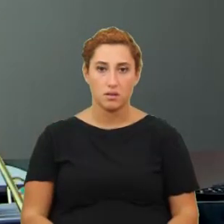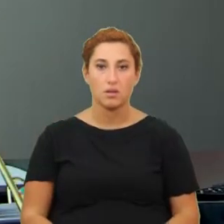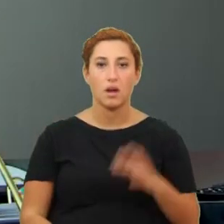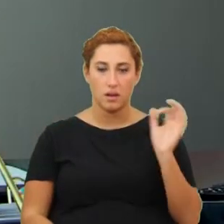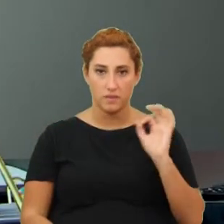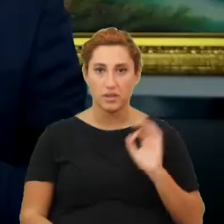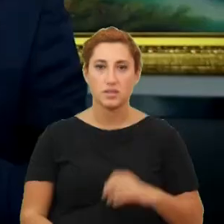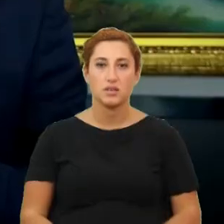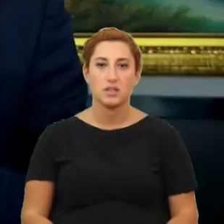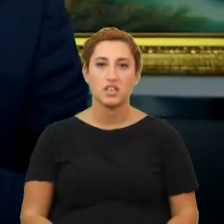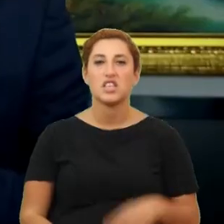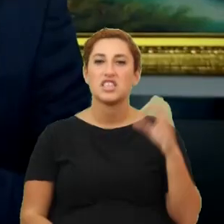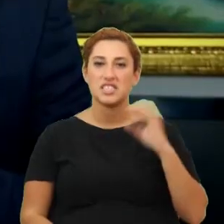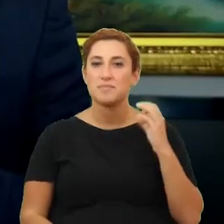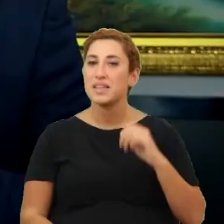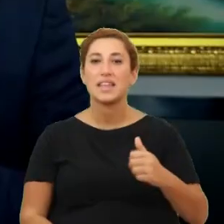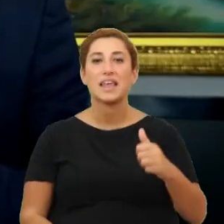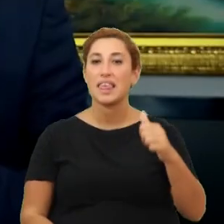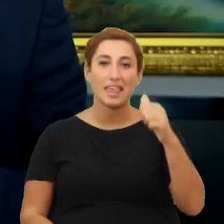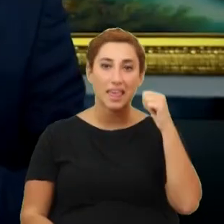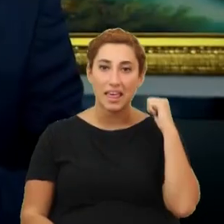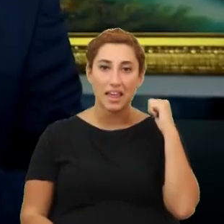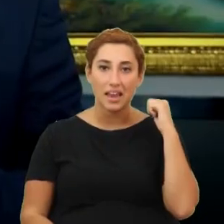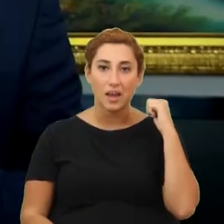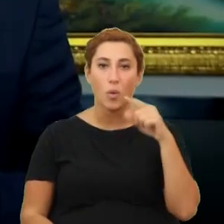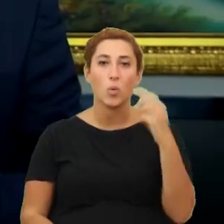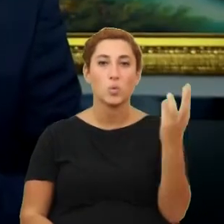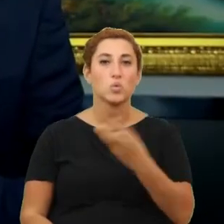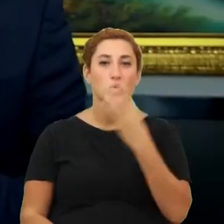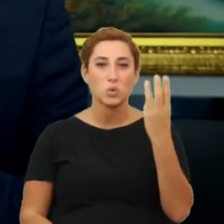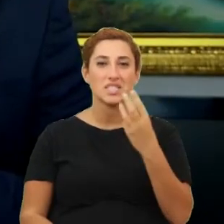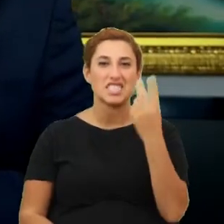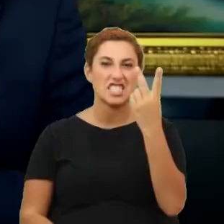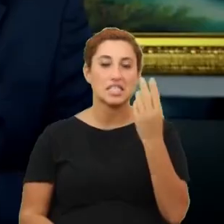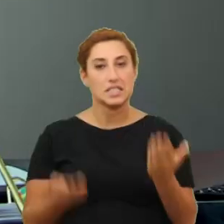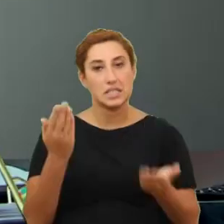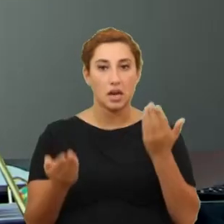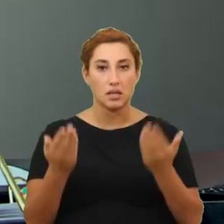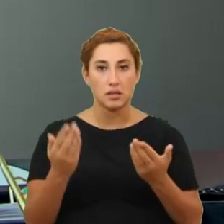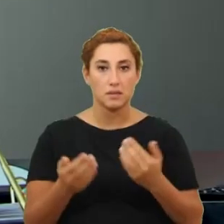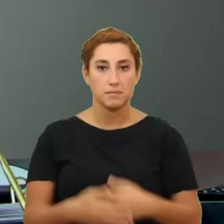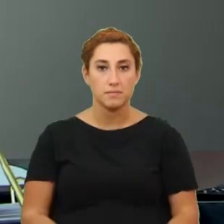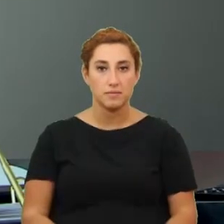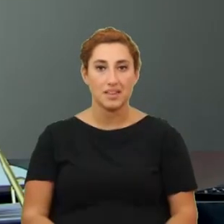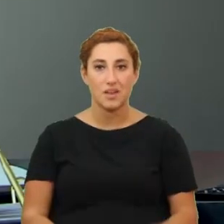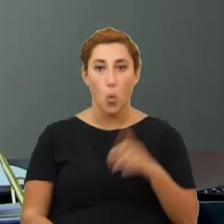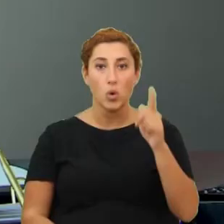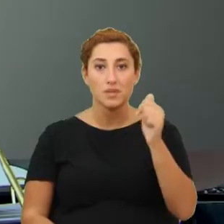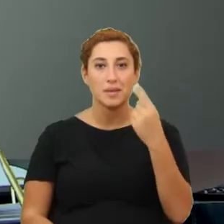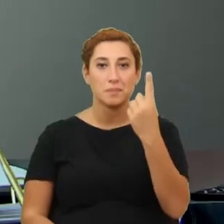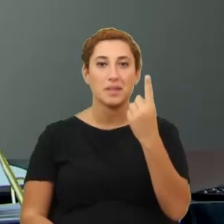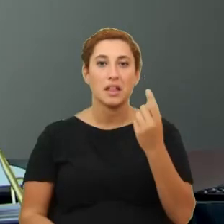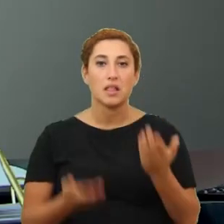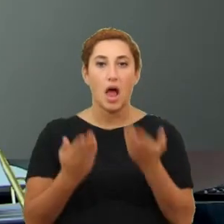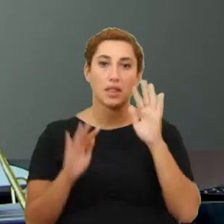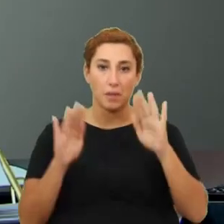Evet. Şimdi geriye o üç tanesinden ikisini tartalım. Geriye o zaman bir